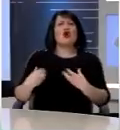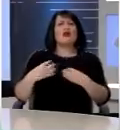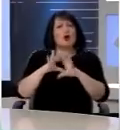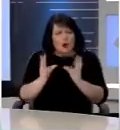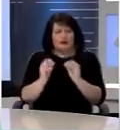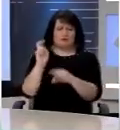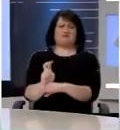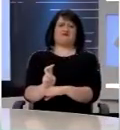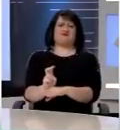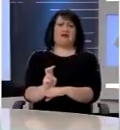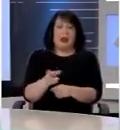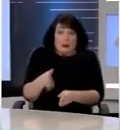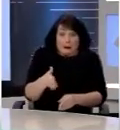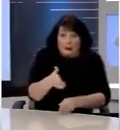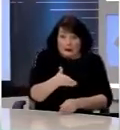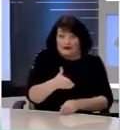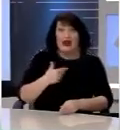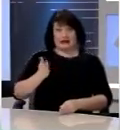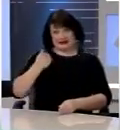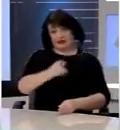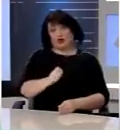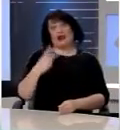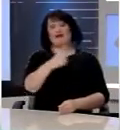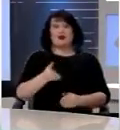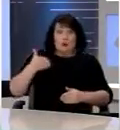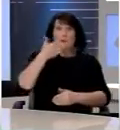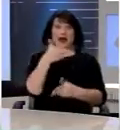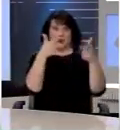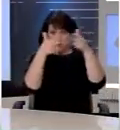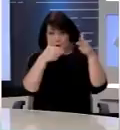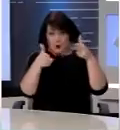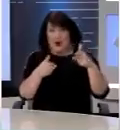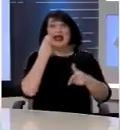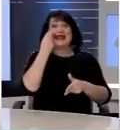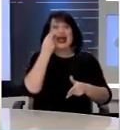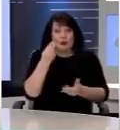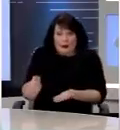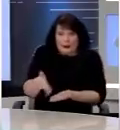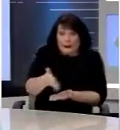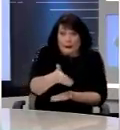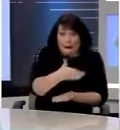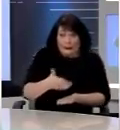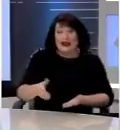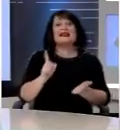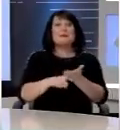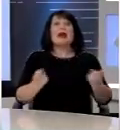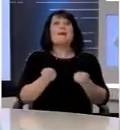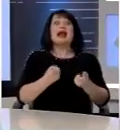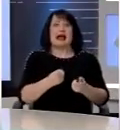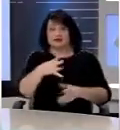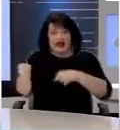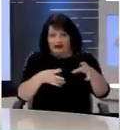κάνει. Εσείς, άμα έρθει κανένα τηλεοπτικό συνεργείο στο δικό σας γραφείο, να δούμε τι ξεσκόνισμα πρέπει να κάνετε, κύριε Μητσοτάκη.